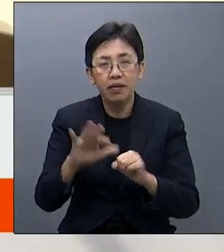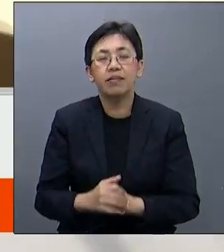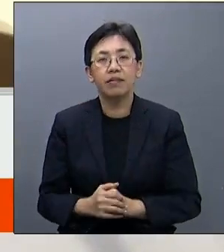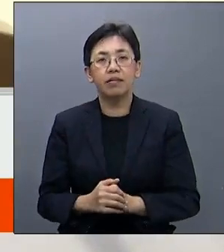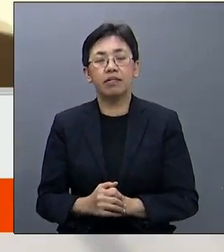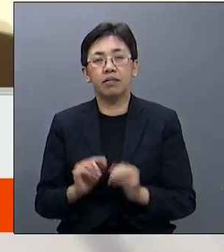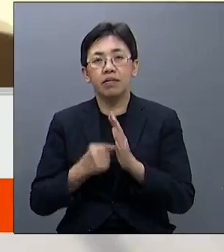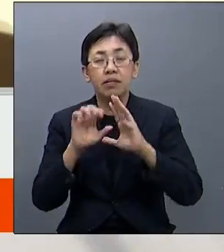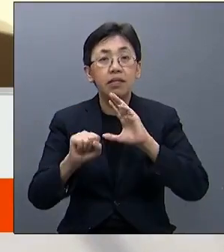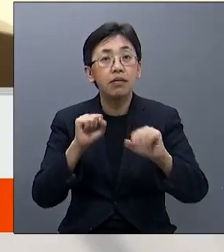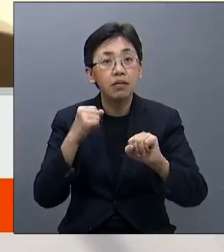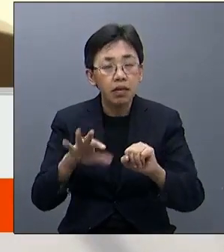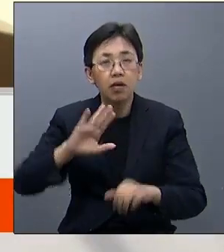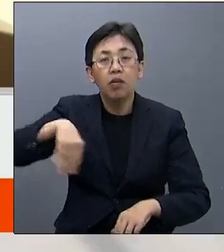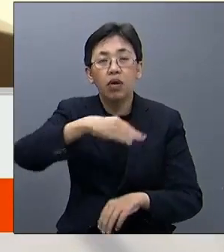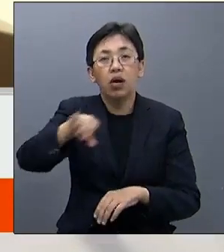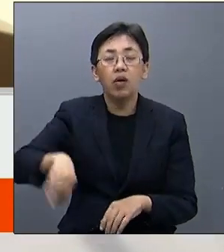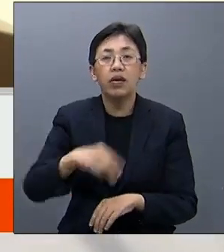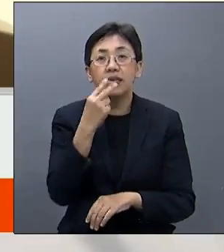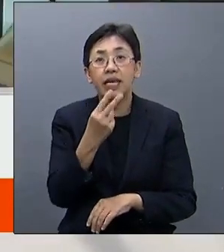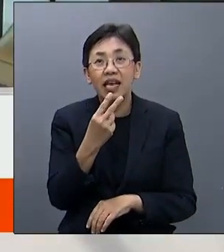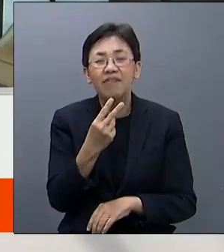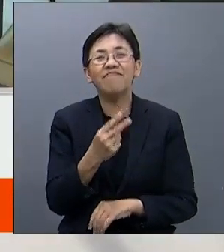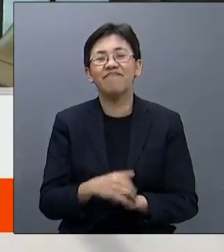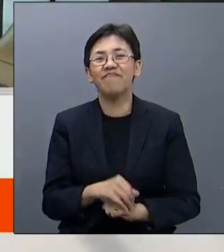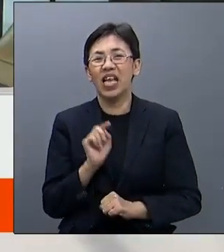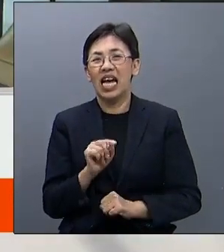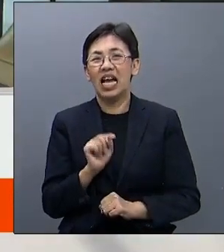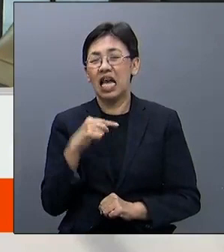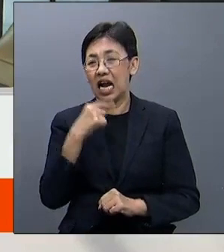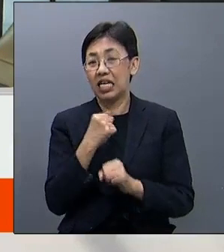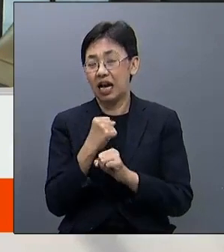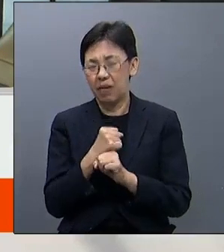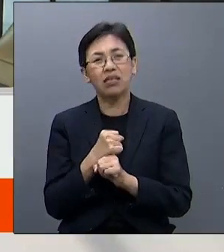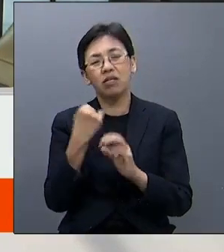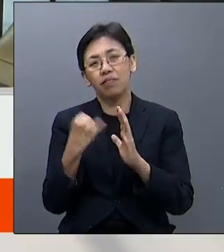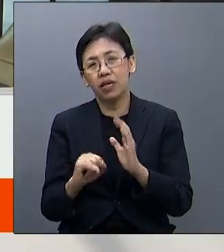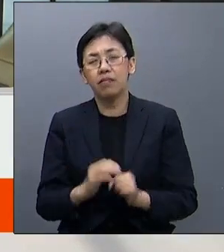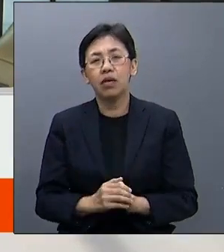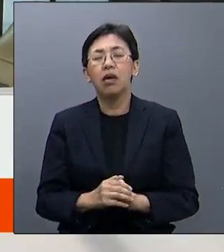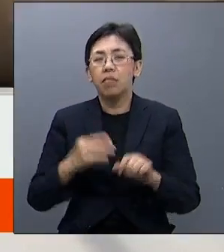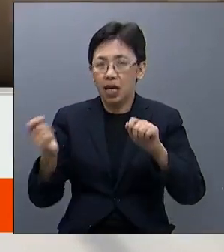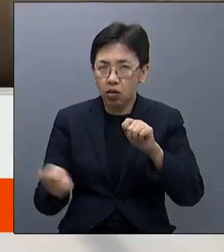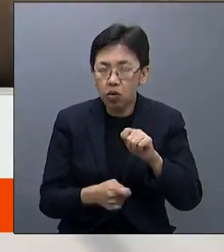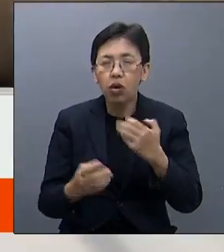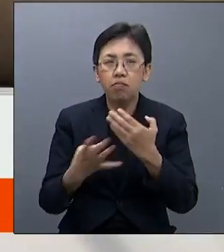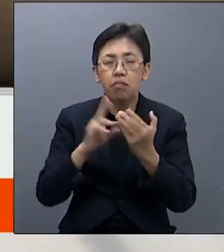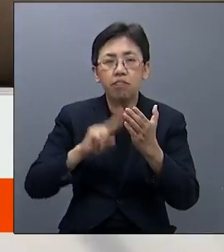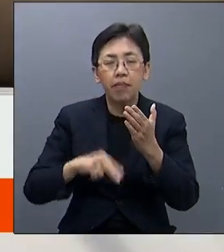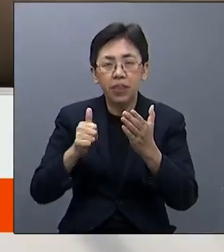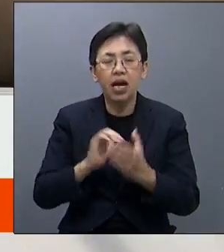ก็ทำให้เราได้เห็นในเรื่องของการที่ใครทำเช่นนี้จะต้องผิดนะครับแล้วก็มีการลงโทษได ้ครับ สิ่งที่เรา